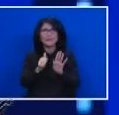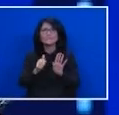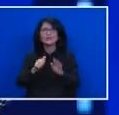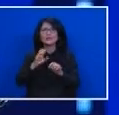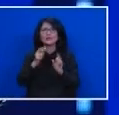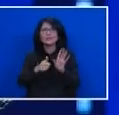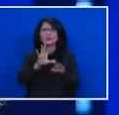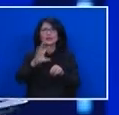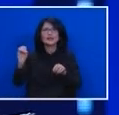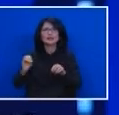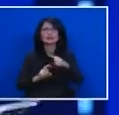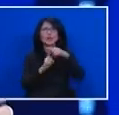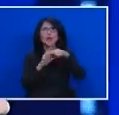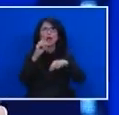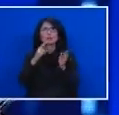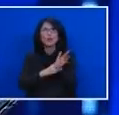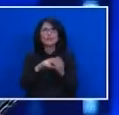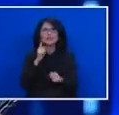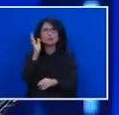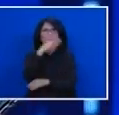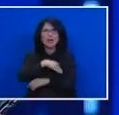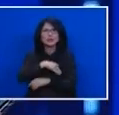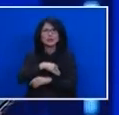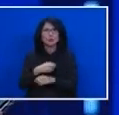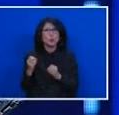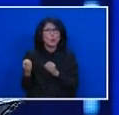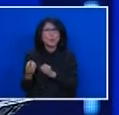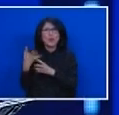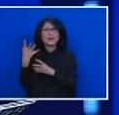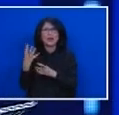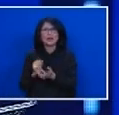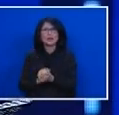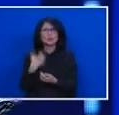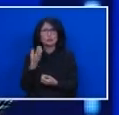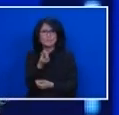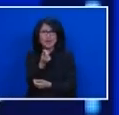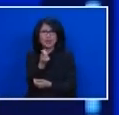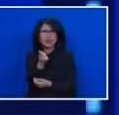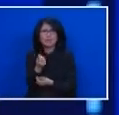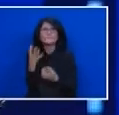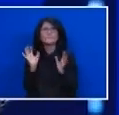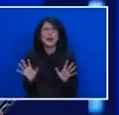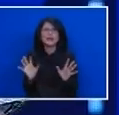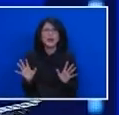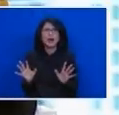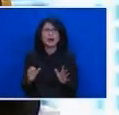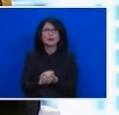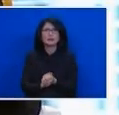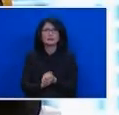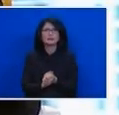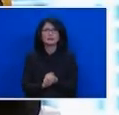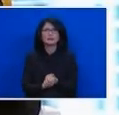7.500 ton per hari volume sampah yang sangat tinggi tersebut membutuhkan biaya besar untuk menanganinya pada Sisi